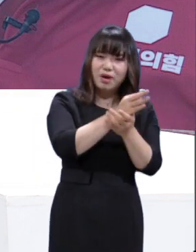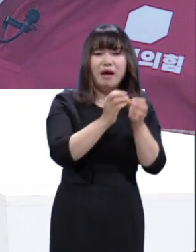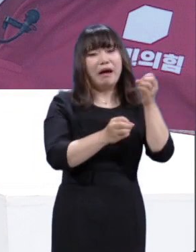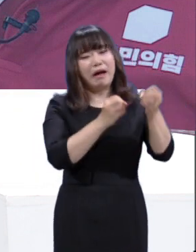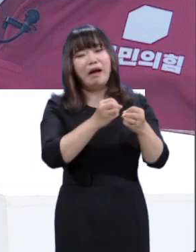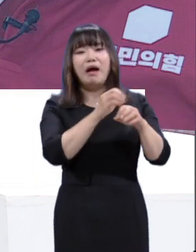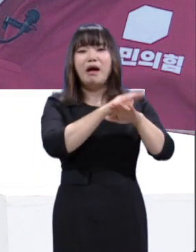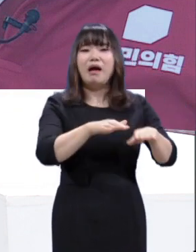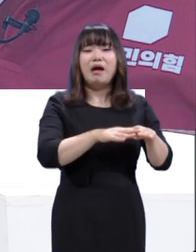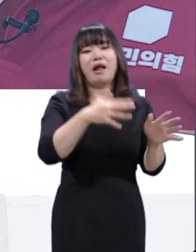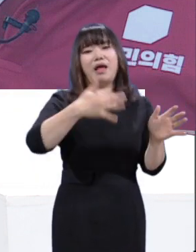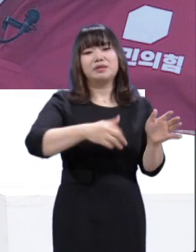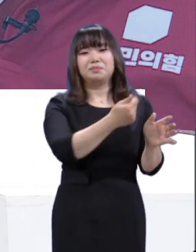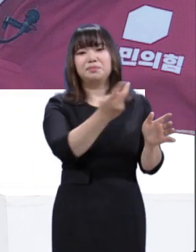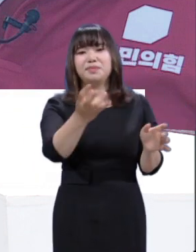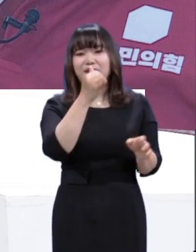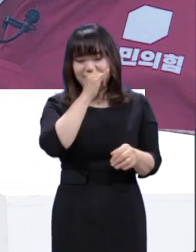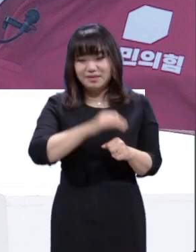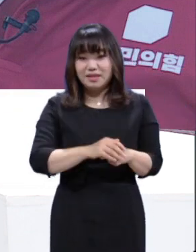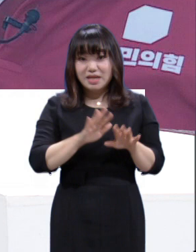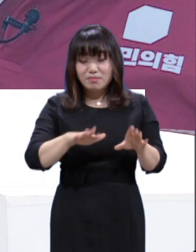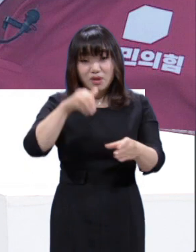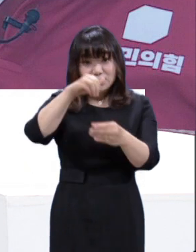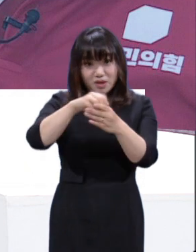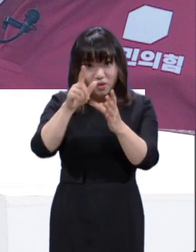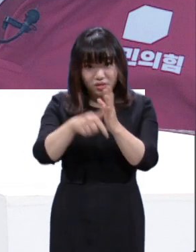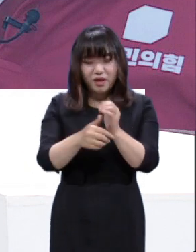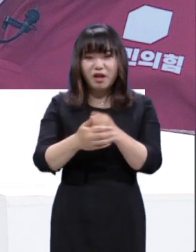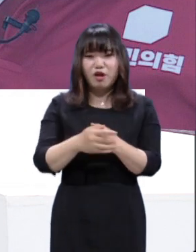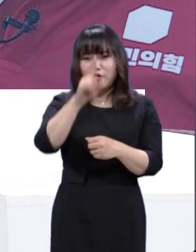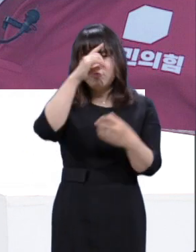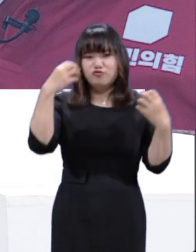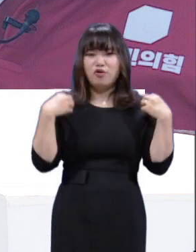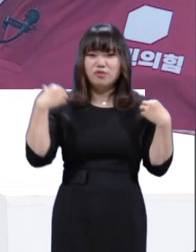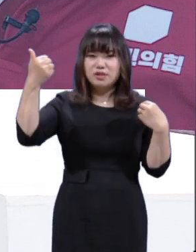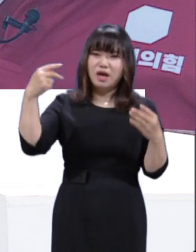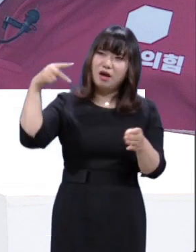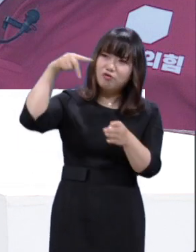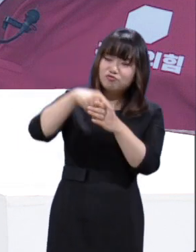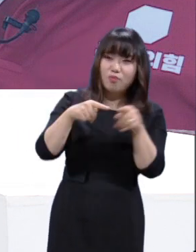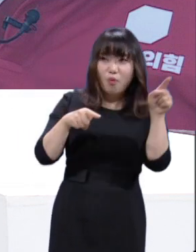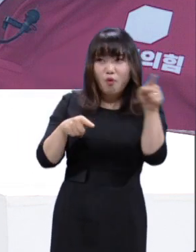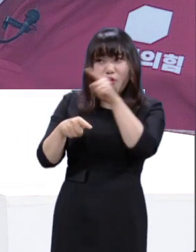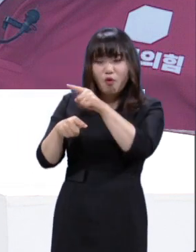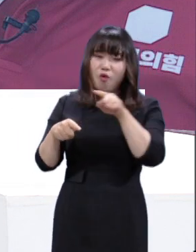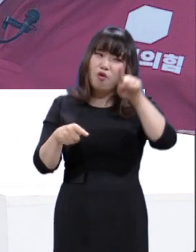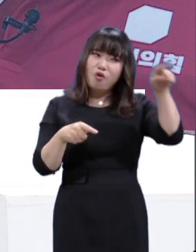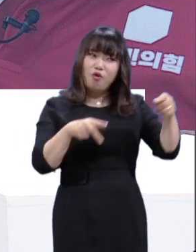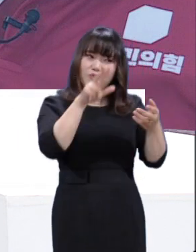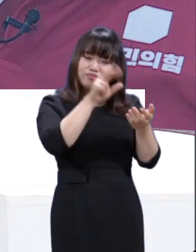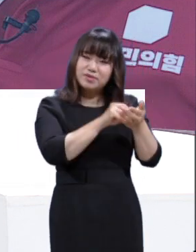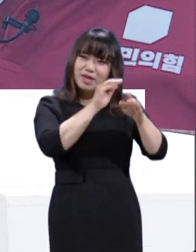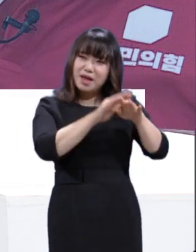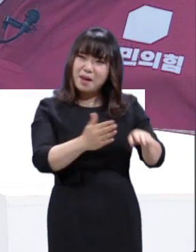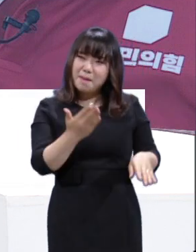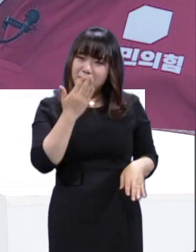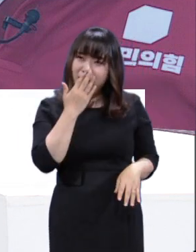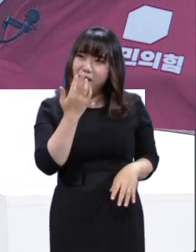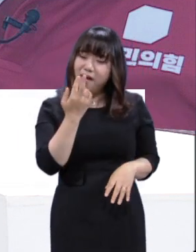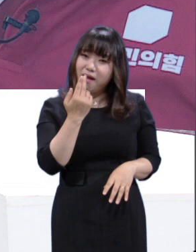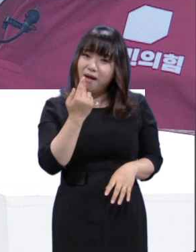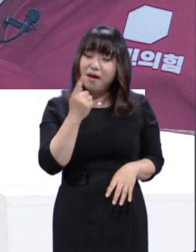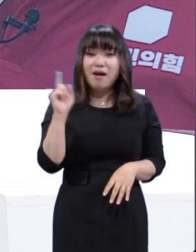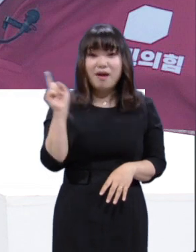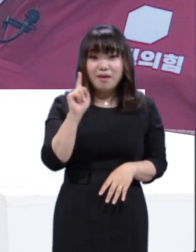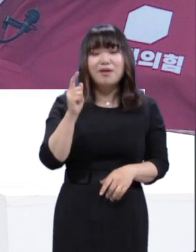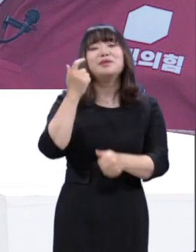있는 숙제들이 많습니다. 이번 지방선거에 나선 동대문구청장 후보들에게 이 동대문구의 뜨거운 감자로 자리하고 있는 이